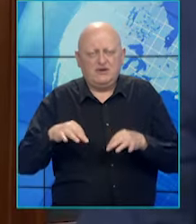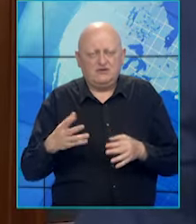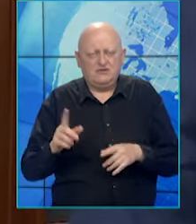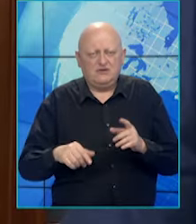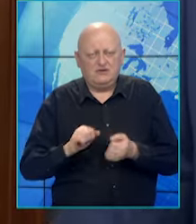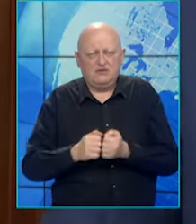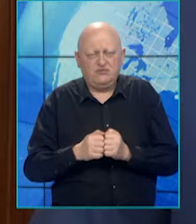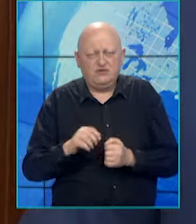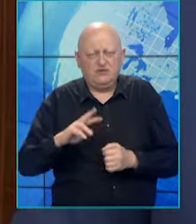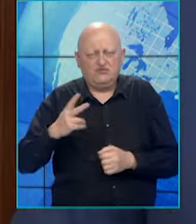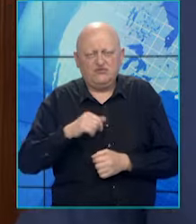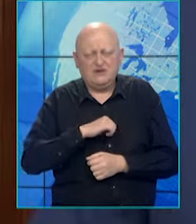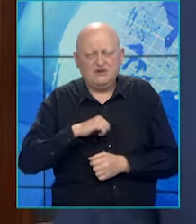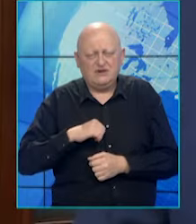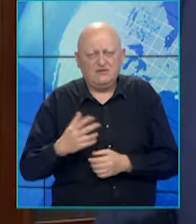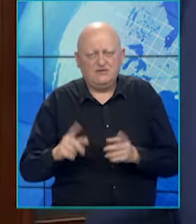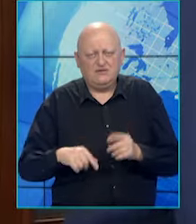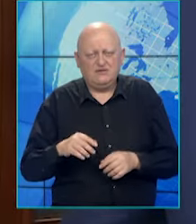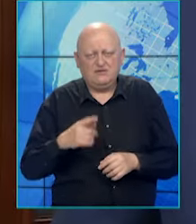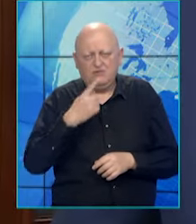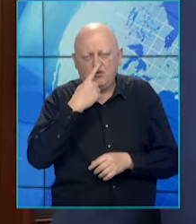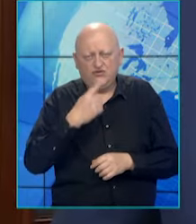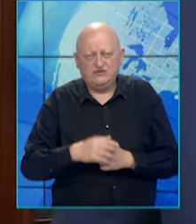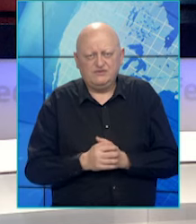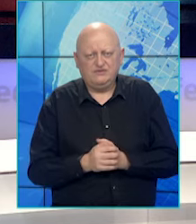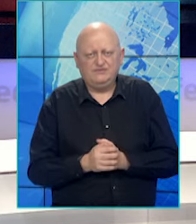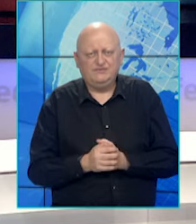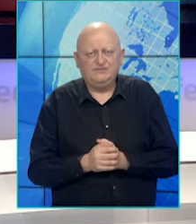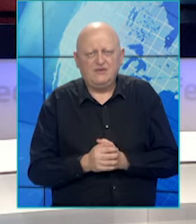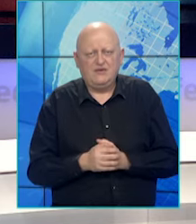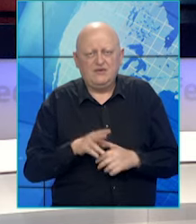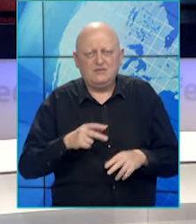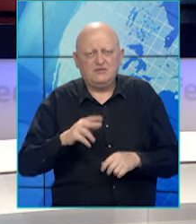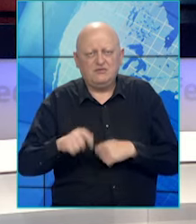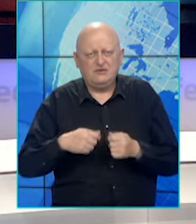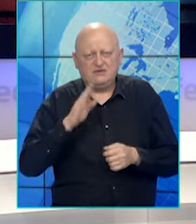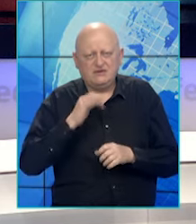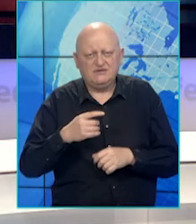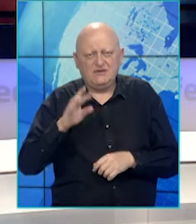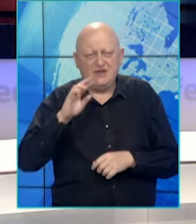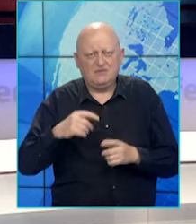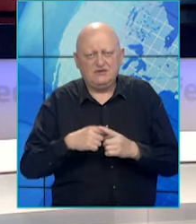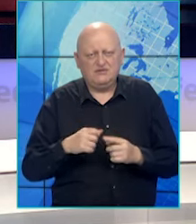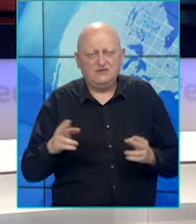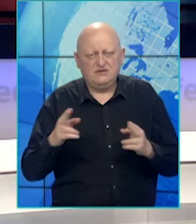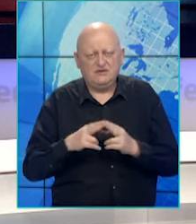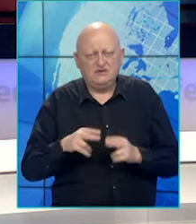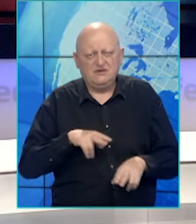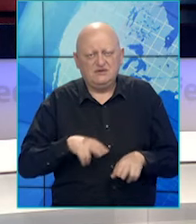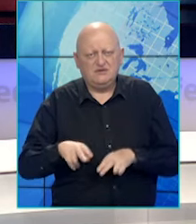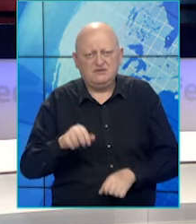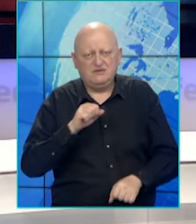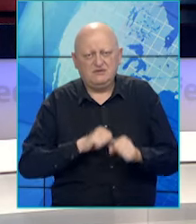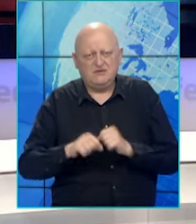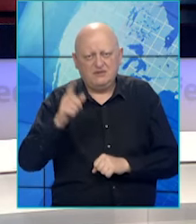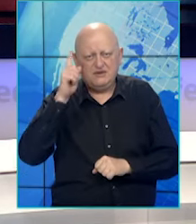kako neko se bori za nečije tuđe interese, kako je neko prorus. Ministar vanjskih poslova Bosne i Hercegovine Elmedin Konaković